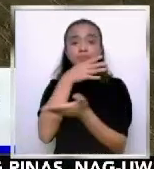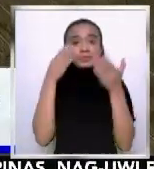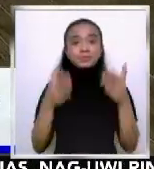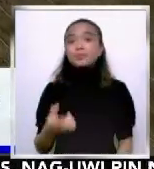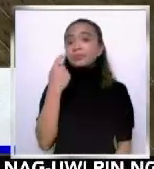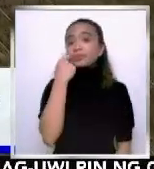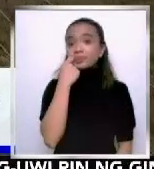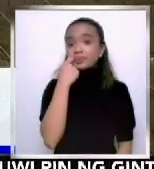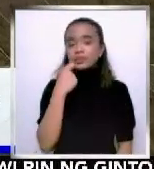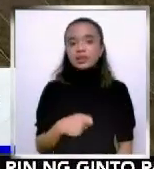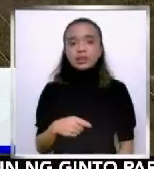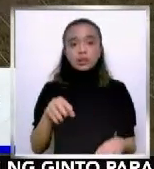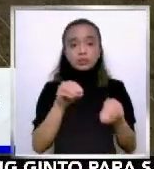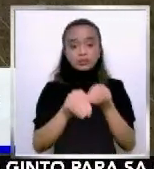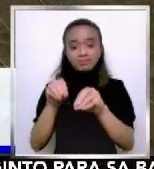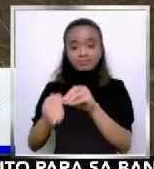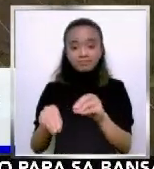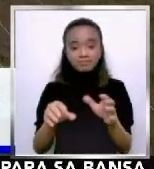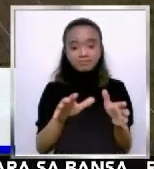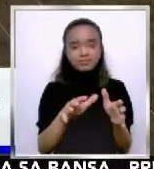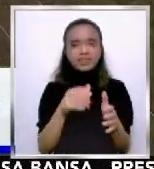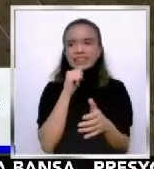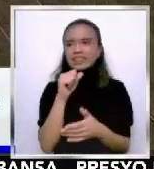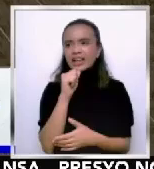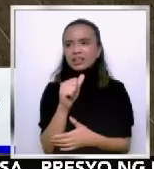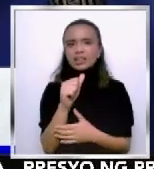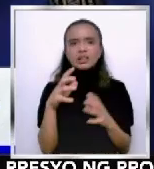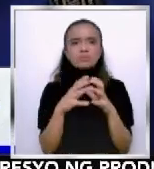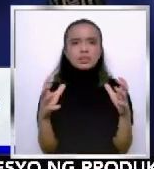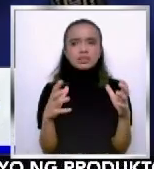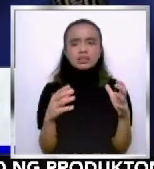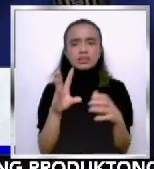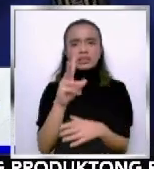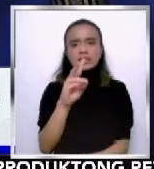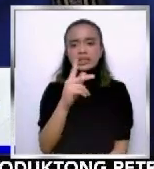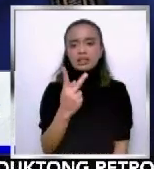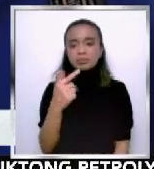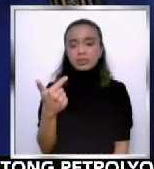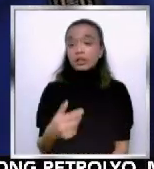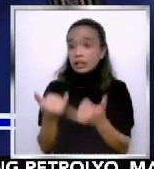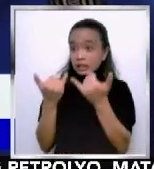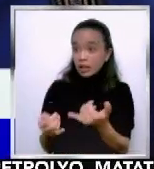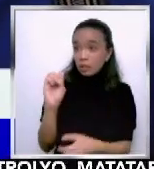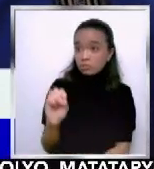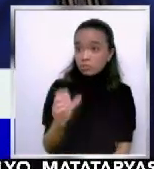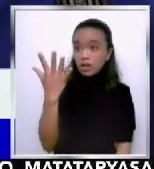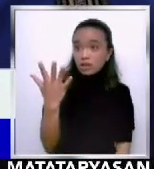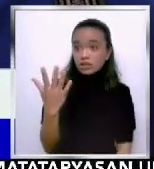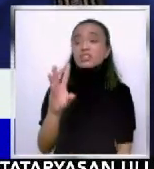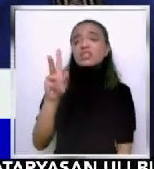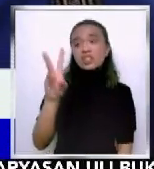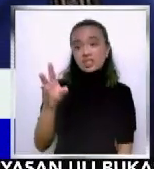Ang pinatuyong palay, hindi rin daw kataasan sa halagang 16 pesos kada kilo. Ang presyo na ngayon dito ay umaabot lang ng 16